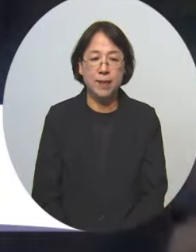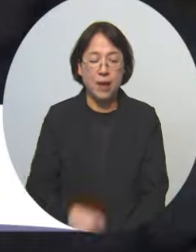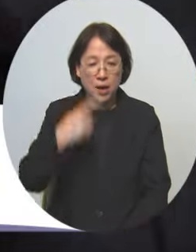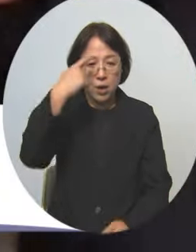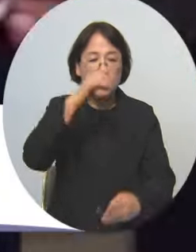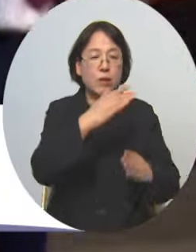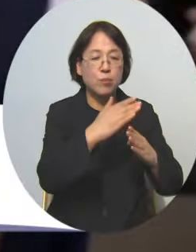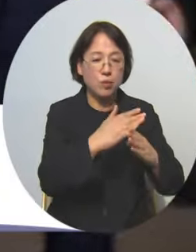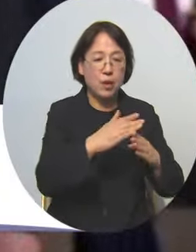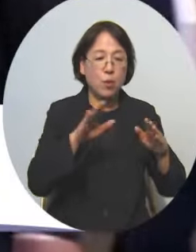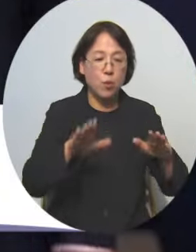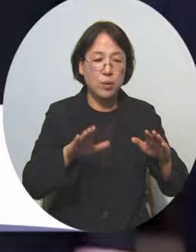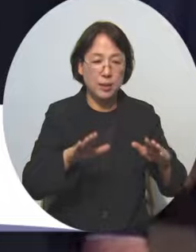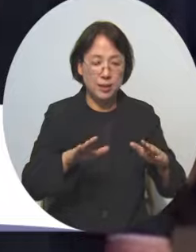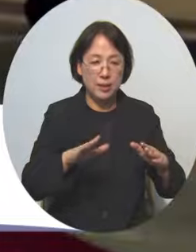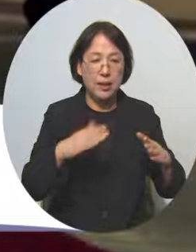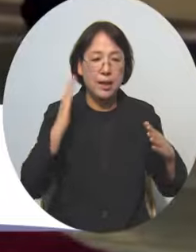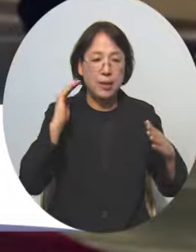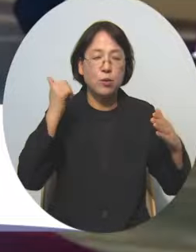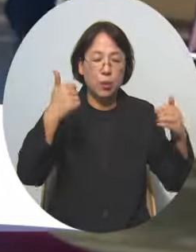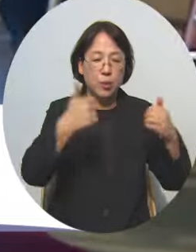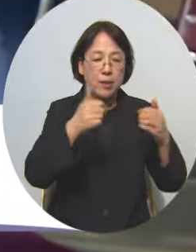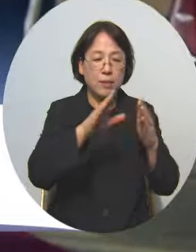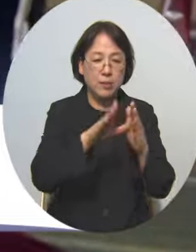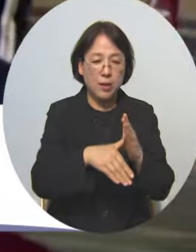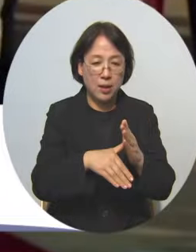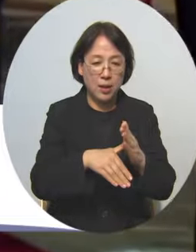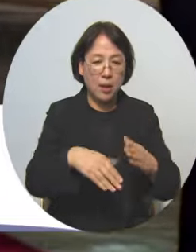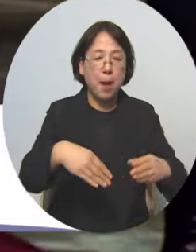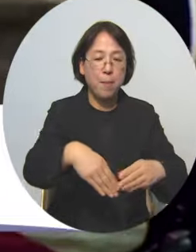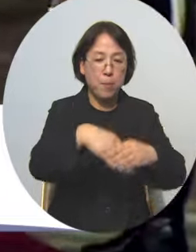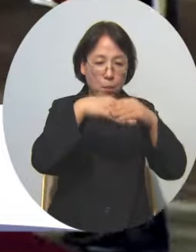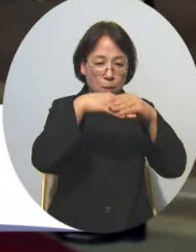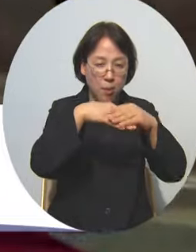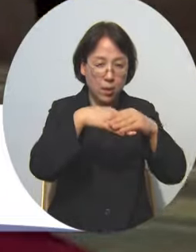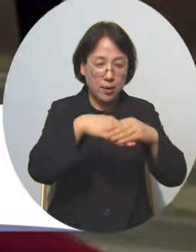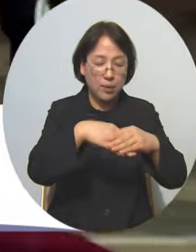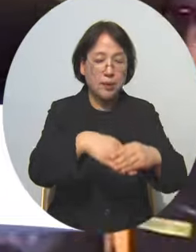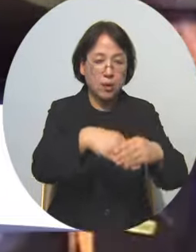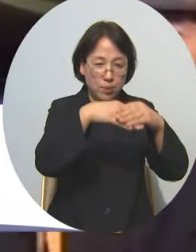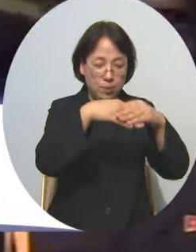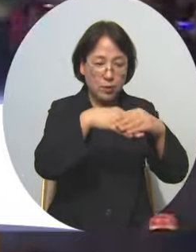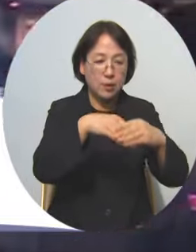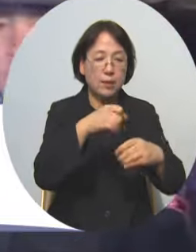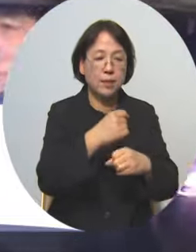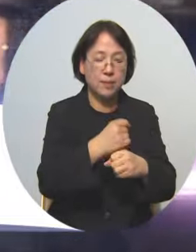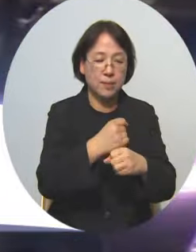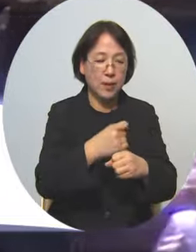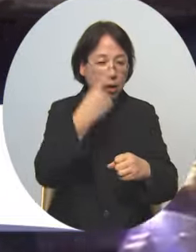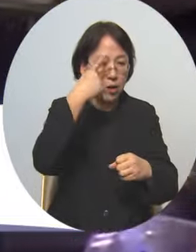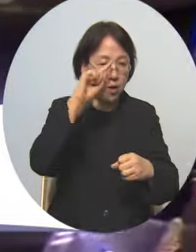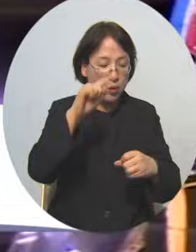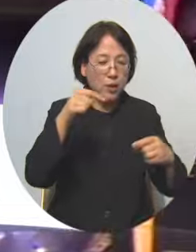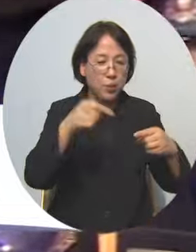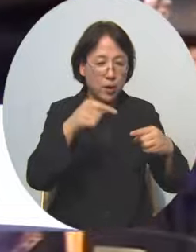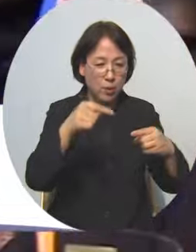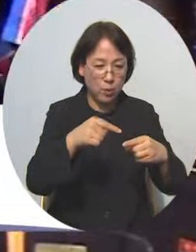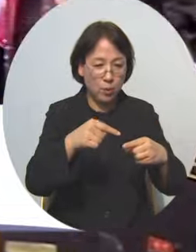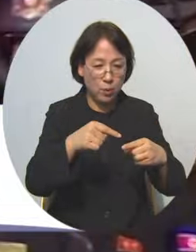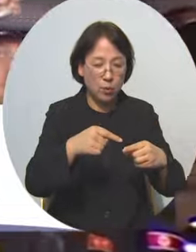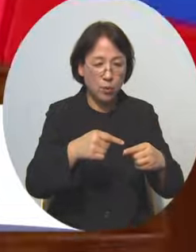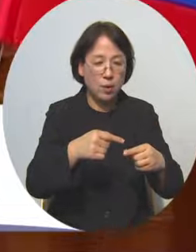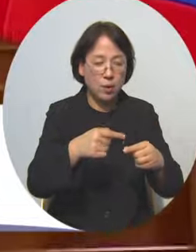러시아와 북한이 오늘 정상회담에서 포괄적 전략 동반자 협정을 맺었습니다. 러시아 외교의 최상위 관계